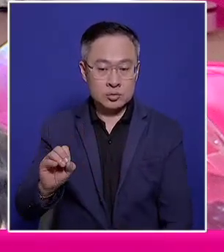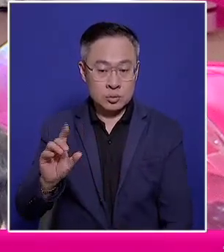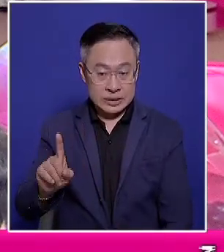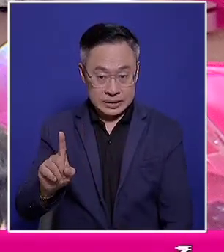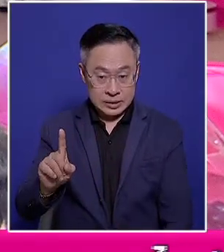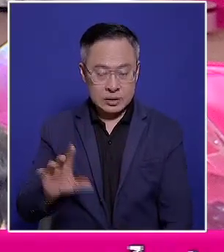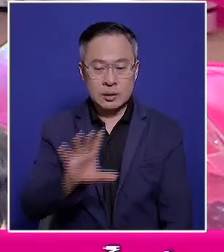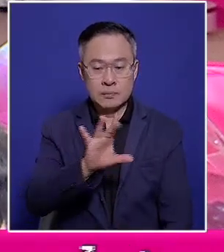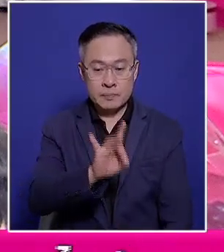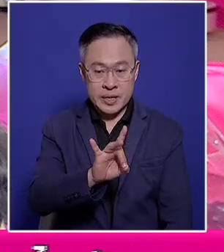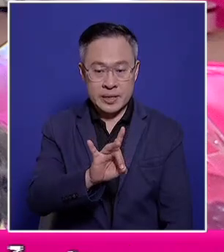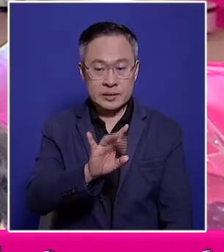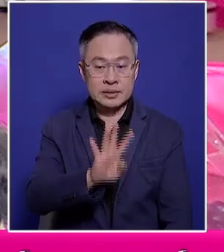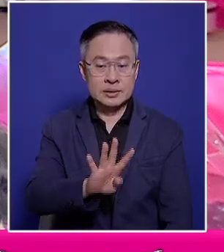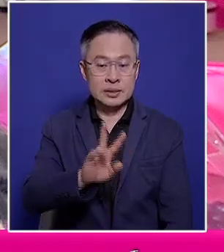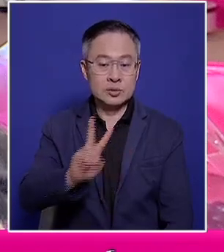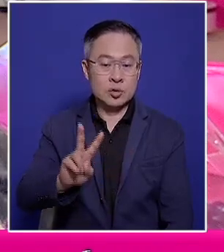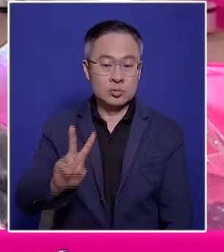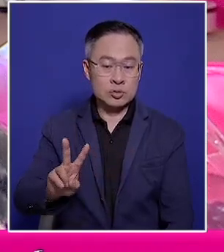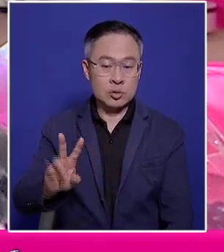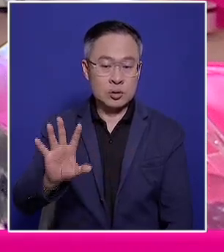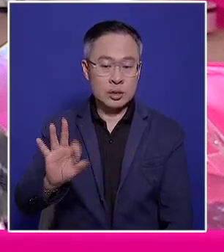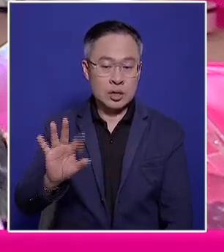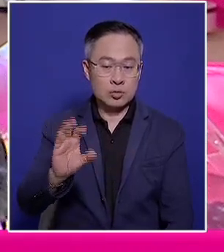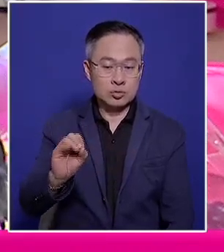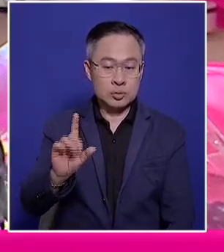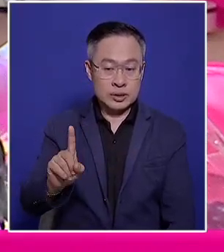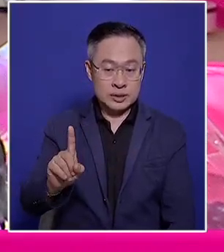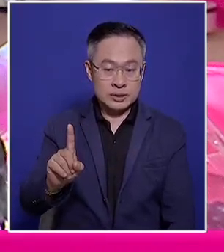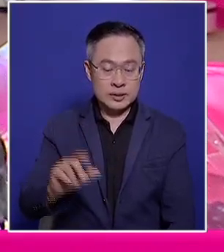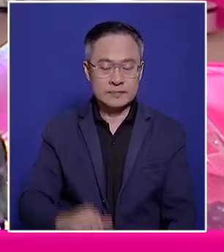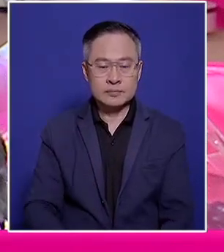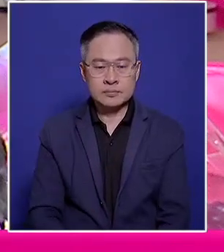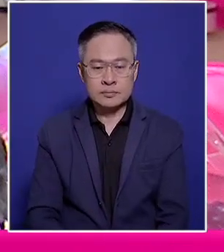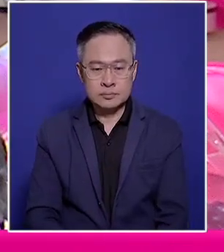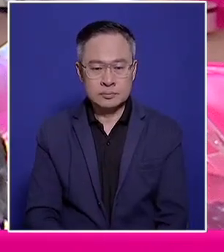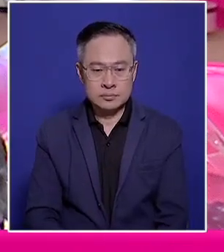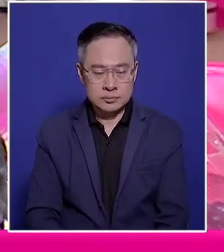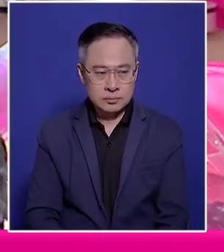1 8 4 2 2 9 0 1